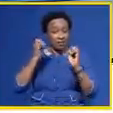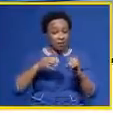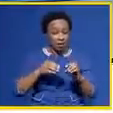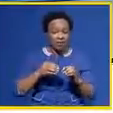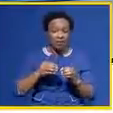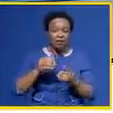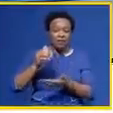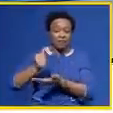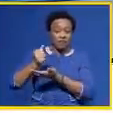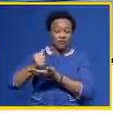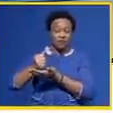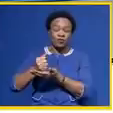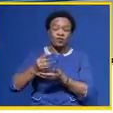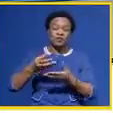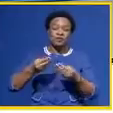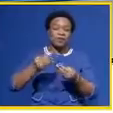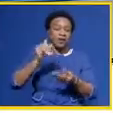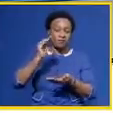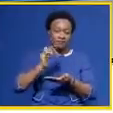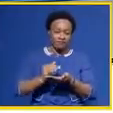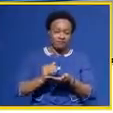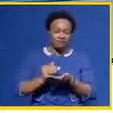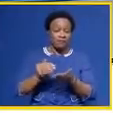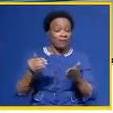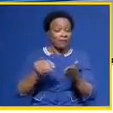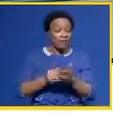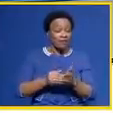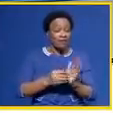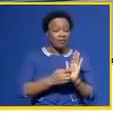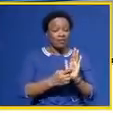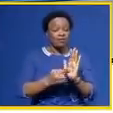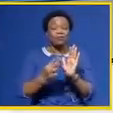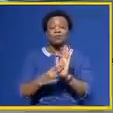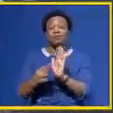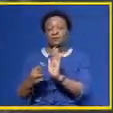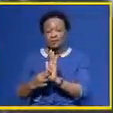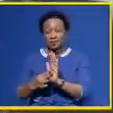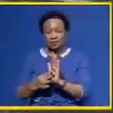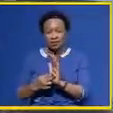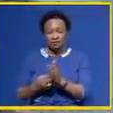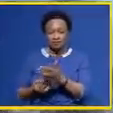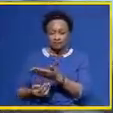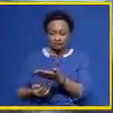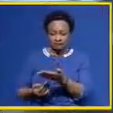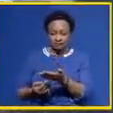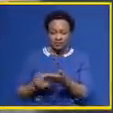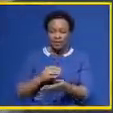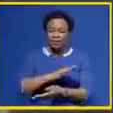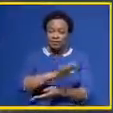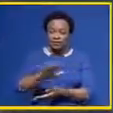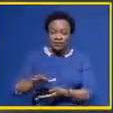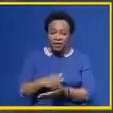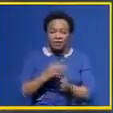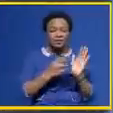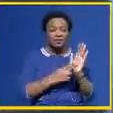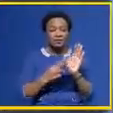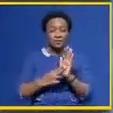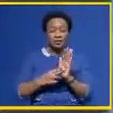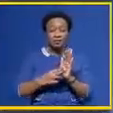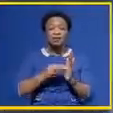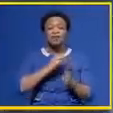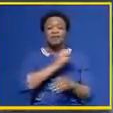zaidi. Upendo Michael amefika kwenye maonyesho ya Sabasaba. Hivi ni viwanja vya Sabasaba jijini Dar es